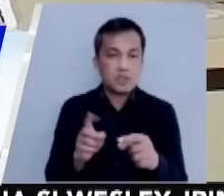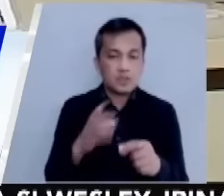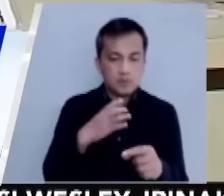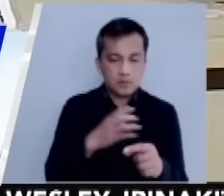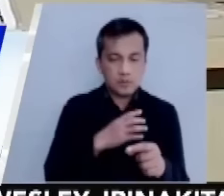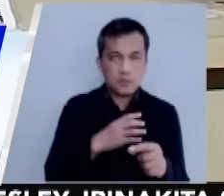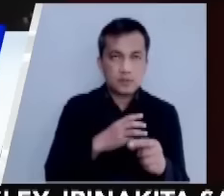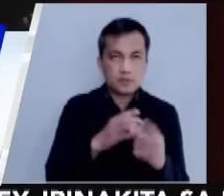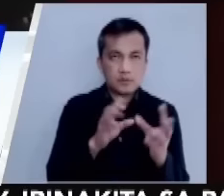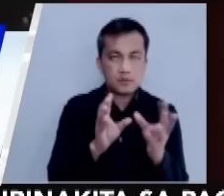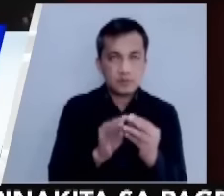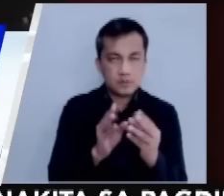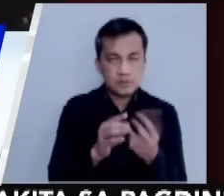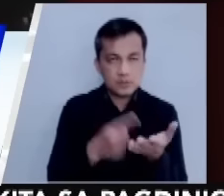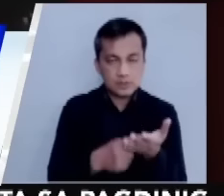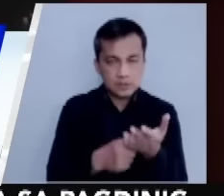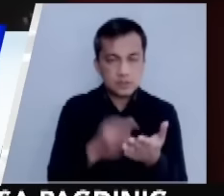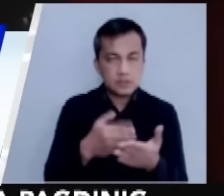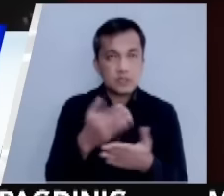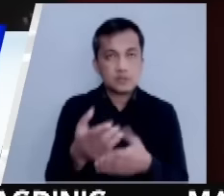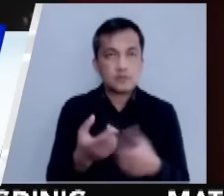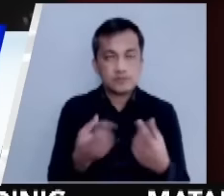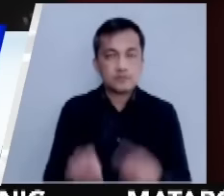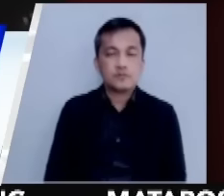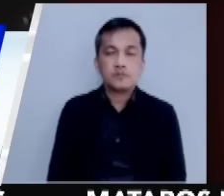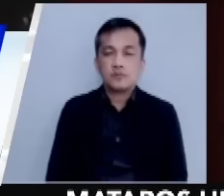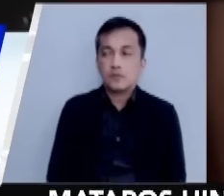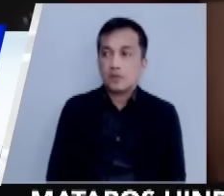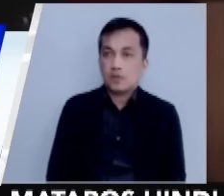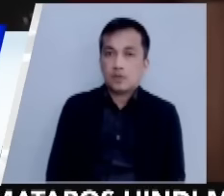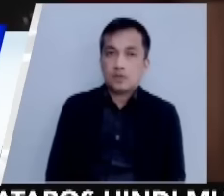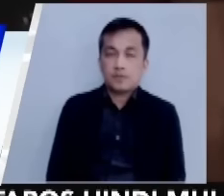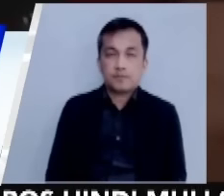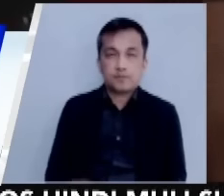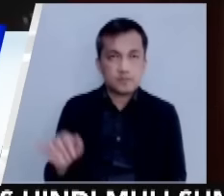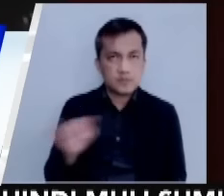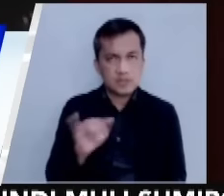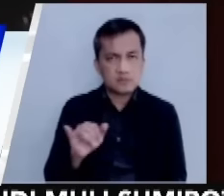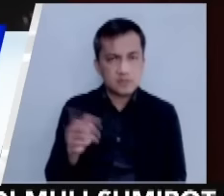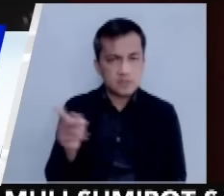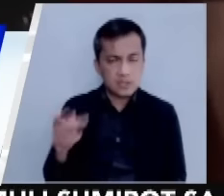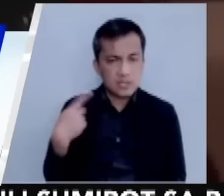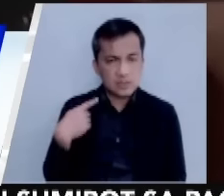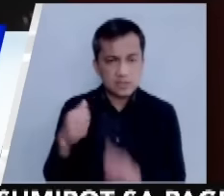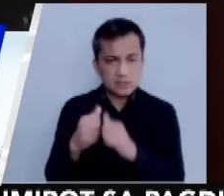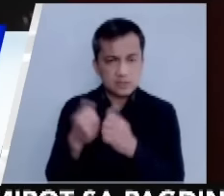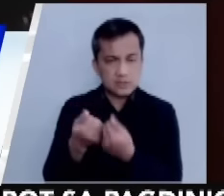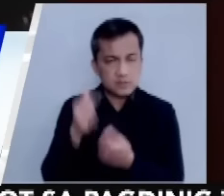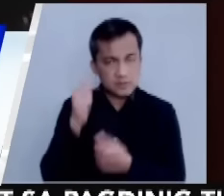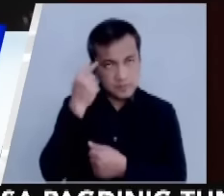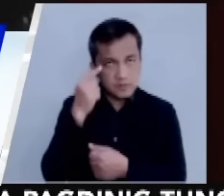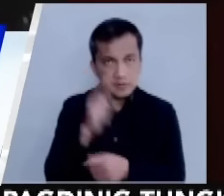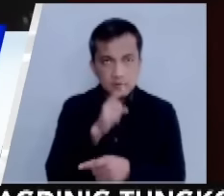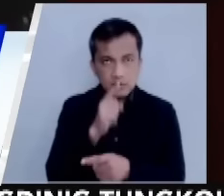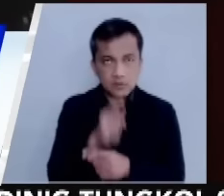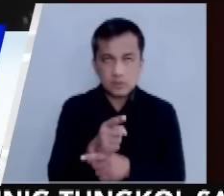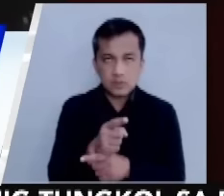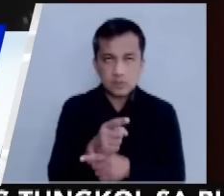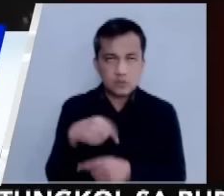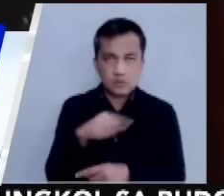na hakbang. Kung meron pong mga ganito na ahensya ng gobyerno, well definitely hindi po kami